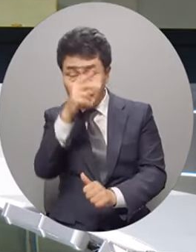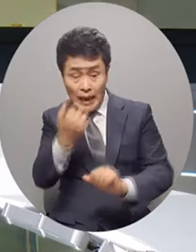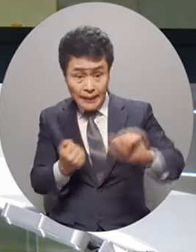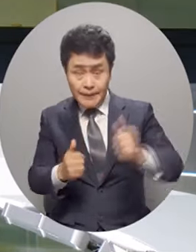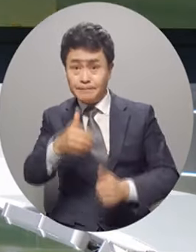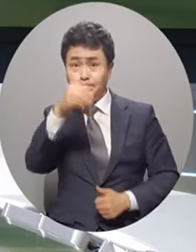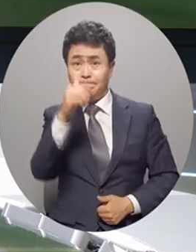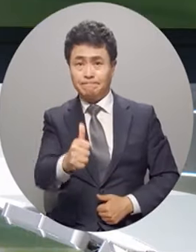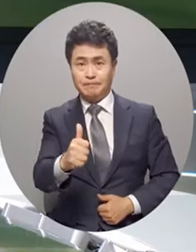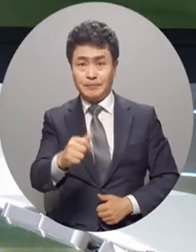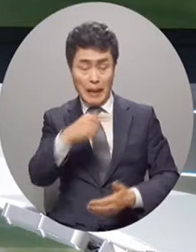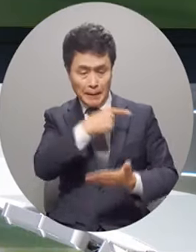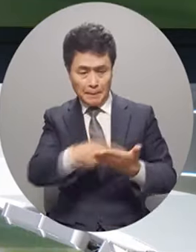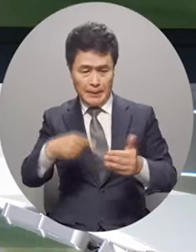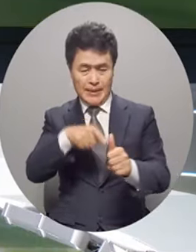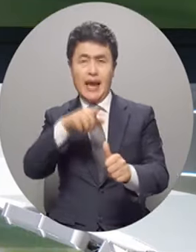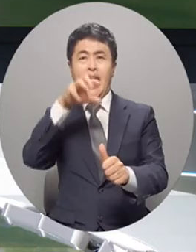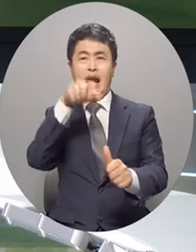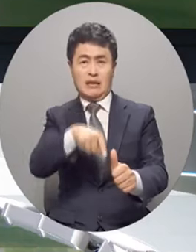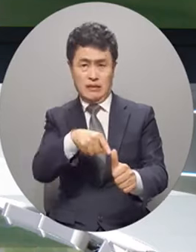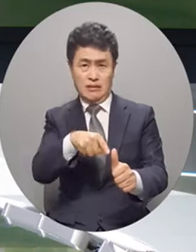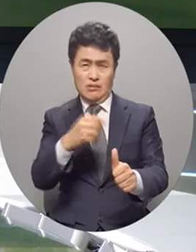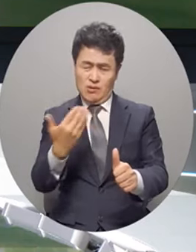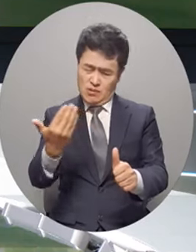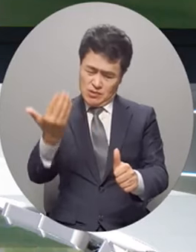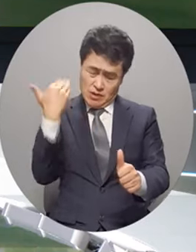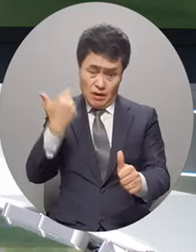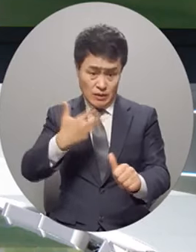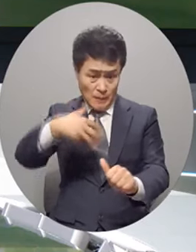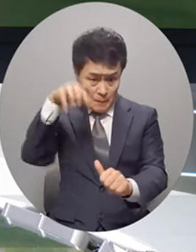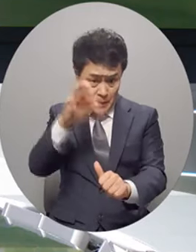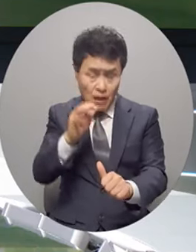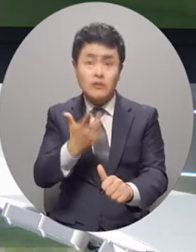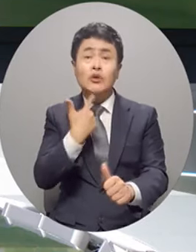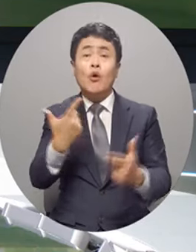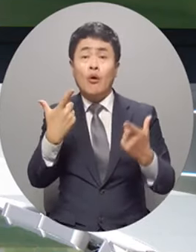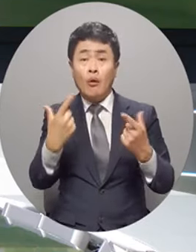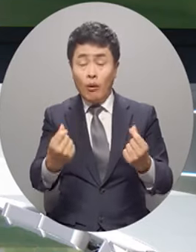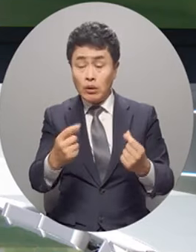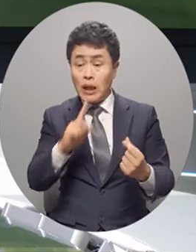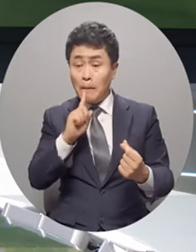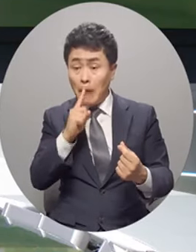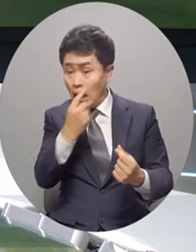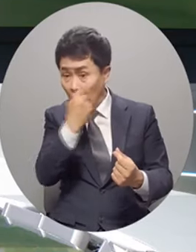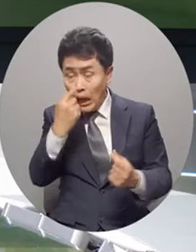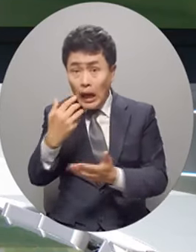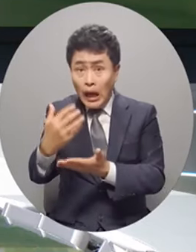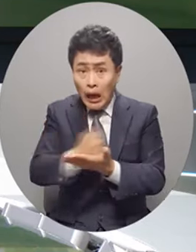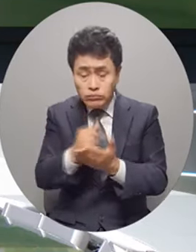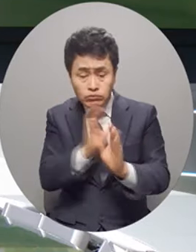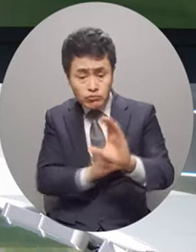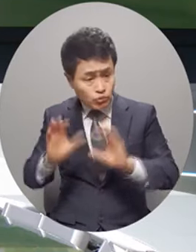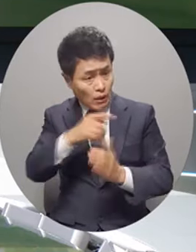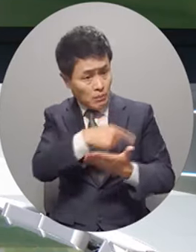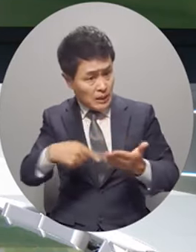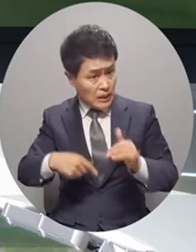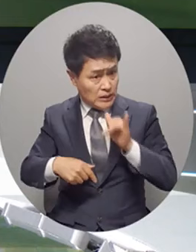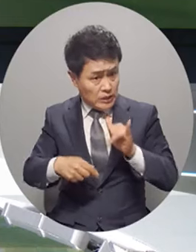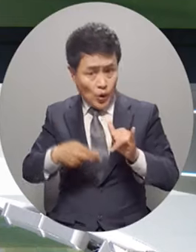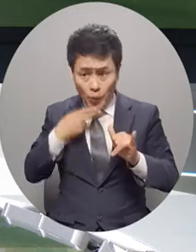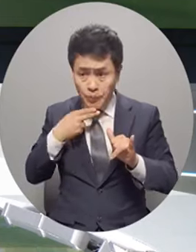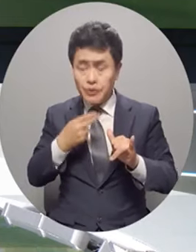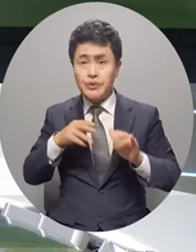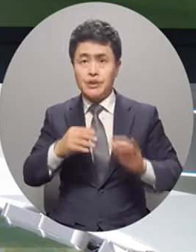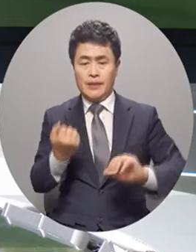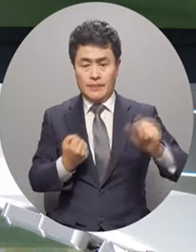태권도장 관장이 피해 아동에게 예전에도 학대 행동을 한 적이 있다는 진술을 확보하고 추가 피해자가 없는지